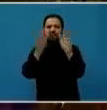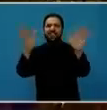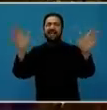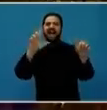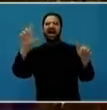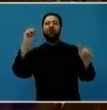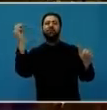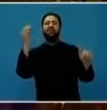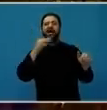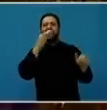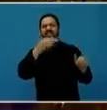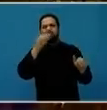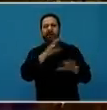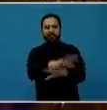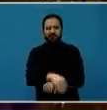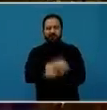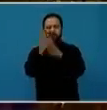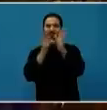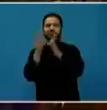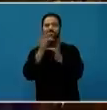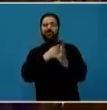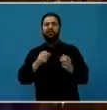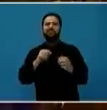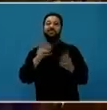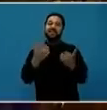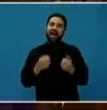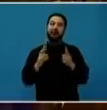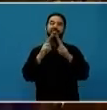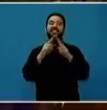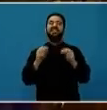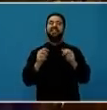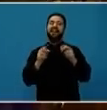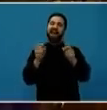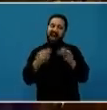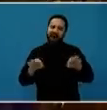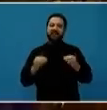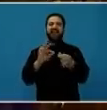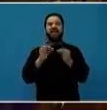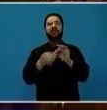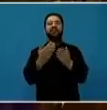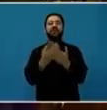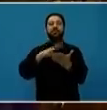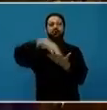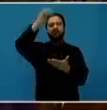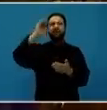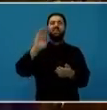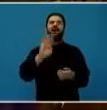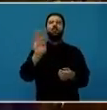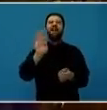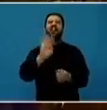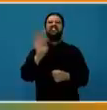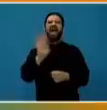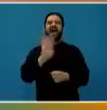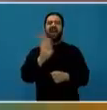ne spune Mântuitorul Hristos. Vă dau întâlnire tot aici, la Trinitas TV, la Cuvânt pentru Suflet. Pe curând!